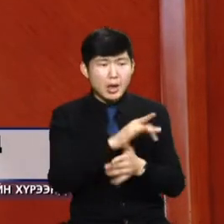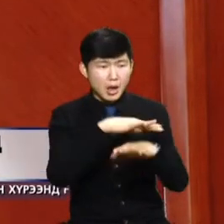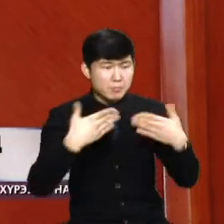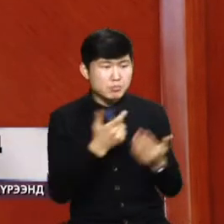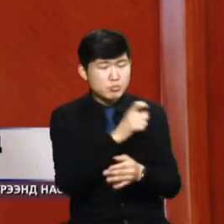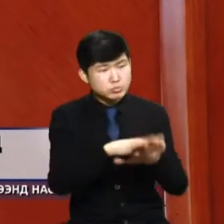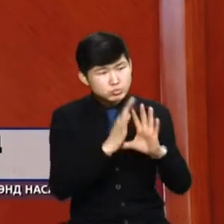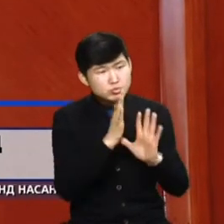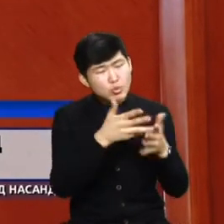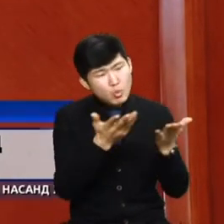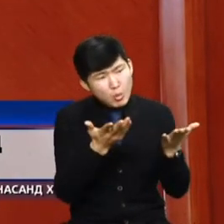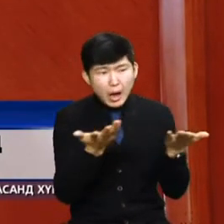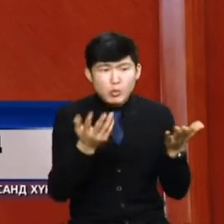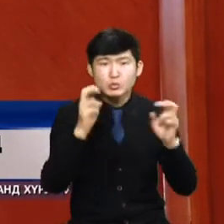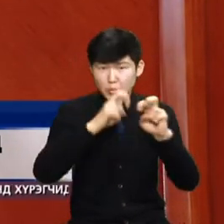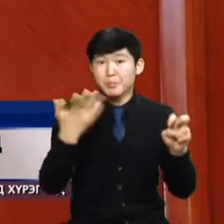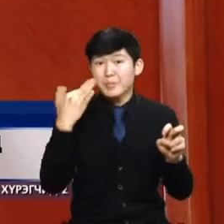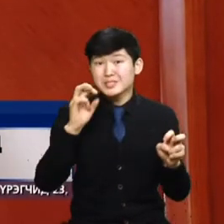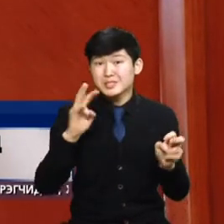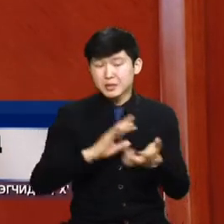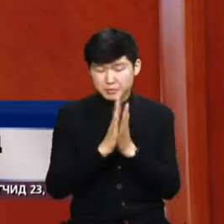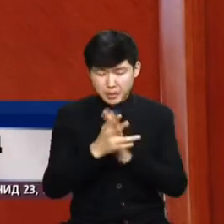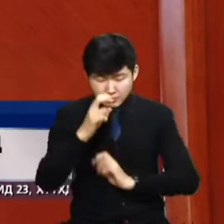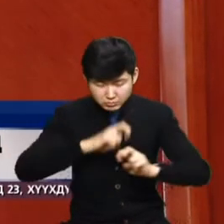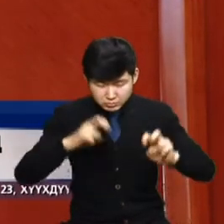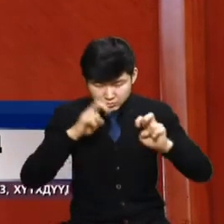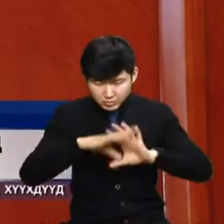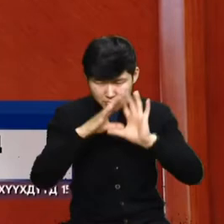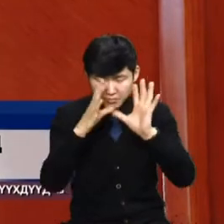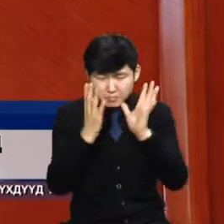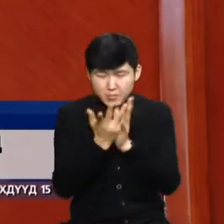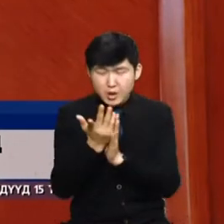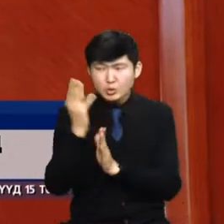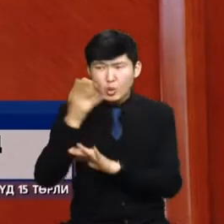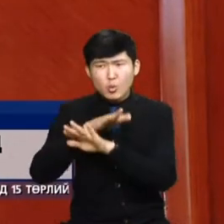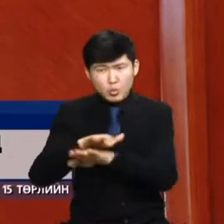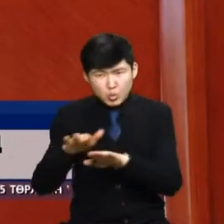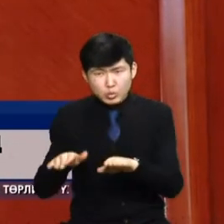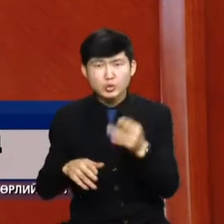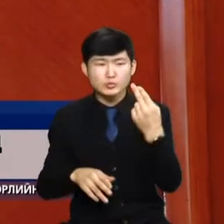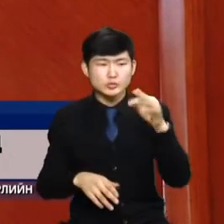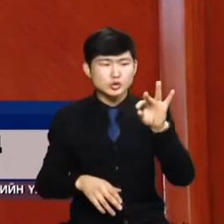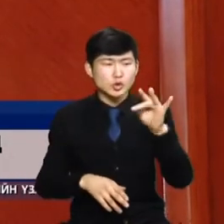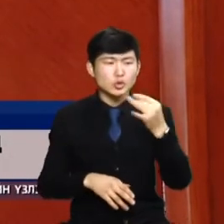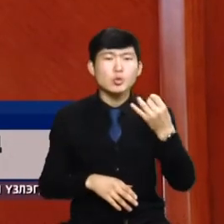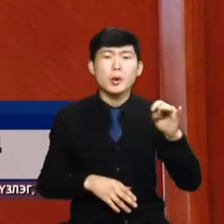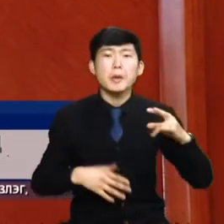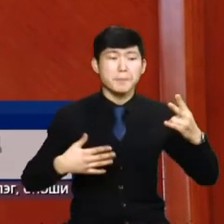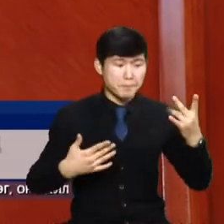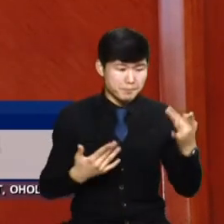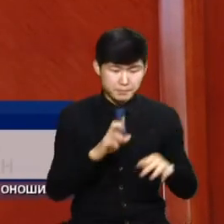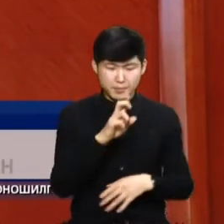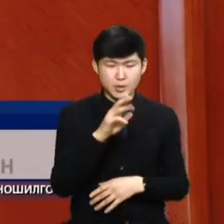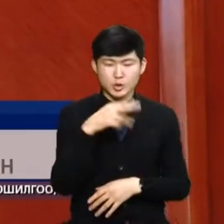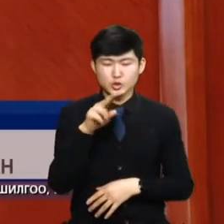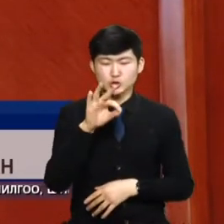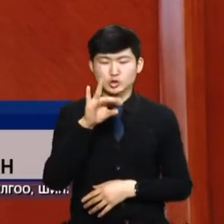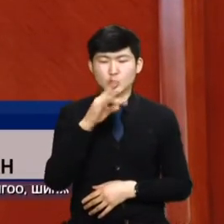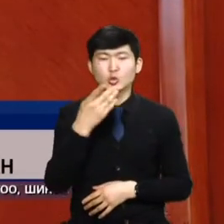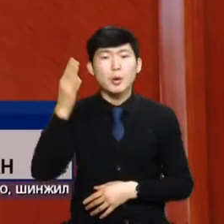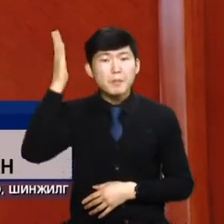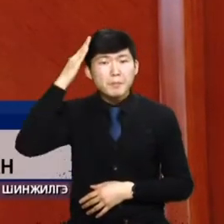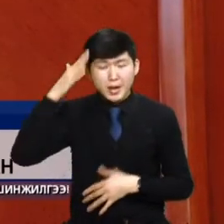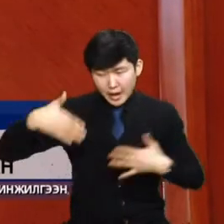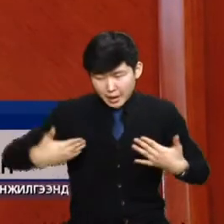гэдэг асуудлыг судалж байсан. Тэгэхээр энэ асуудал маань ингээд одоо тодорхой одоо хүүхдүүд дотор байрны амьдарч байхдаа ариун цэвэршлийг улмаас одоо их хэцэлд